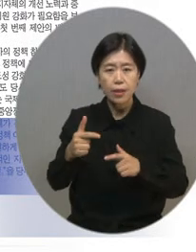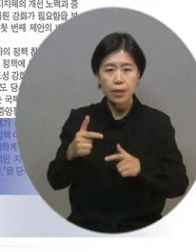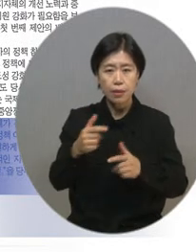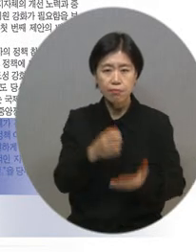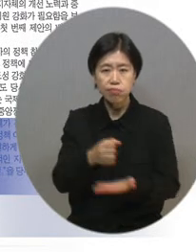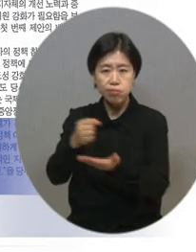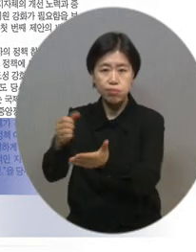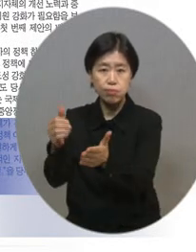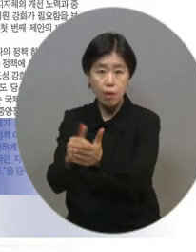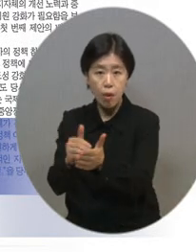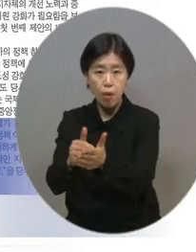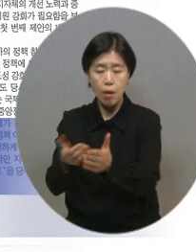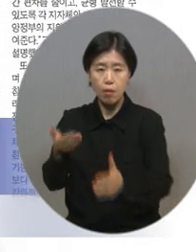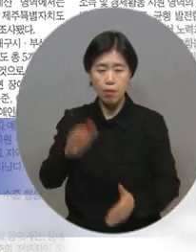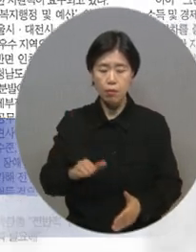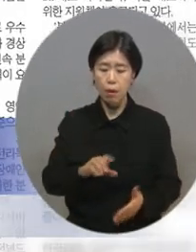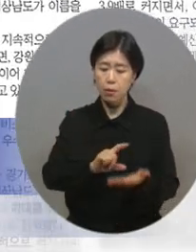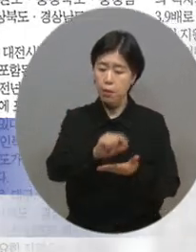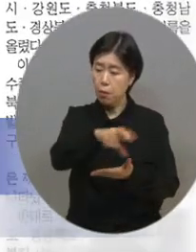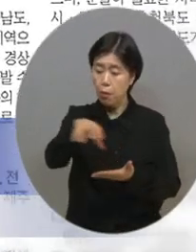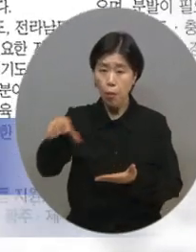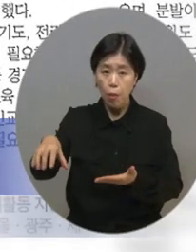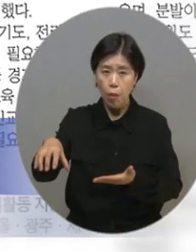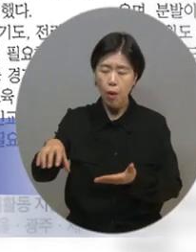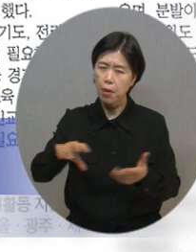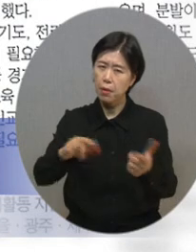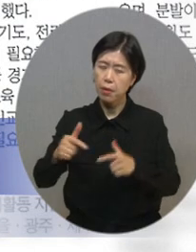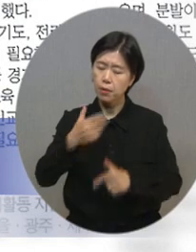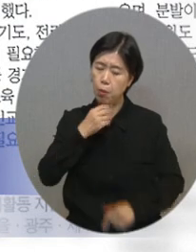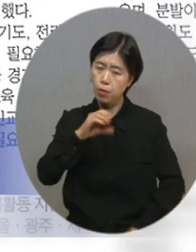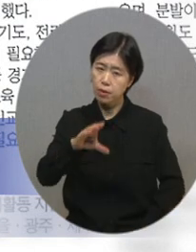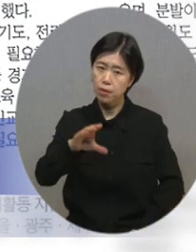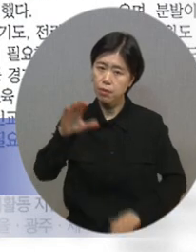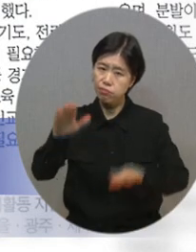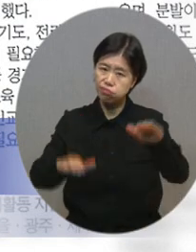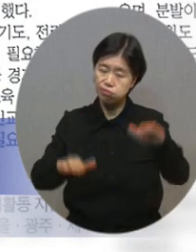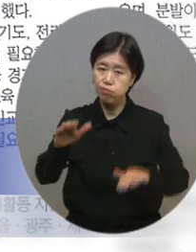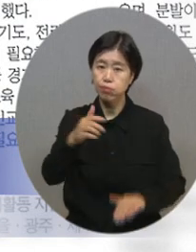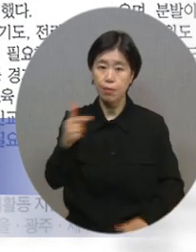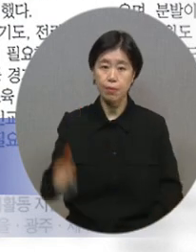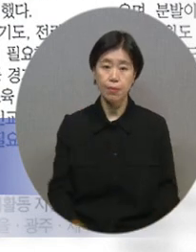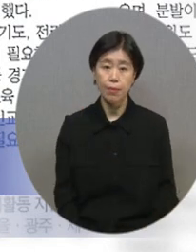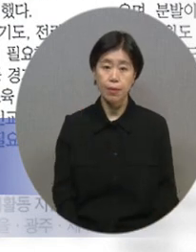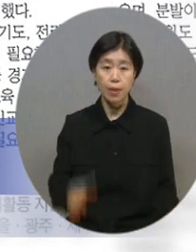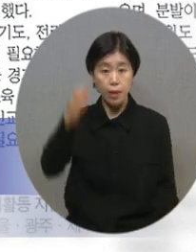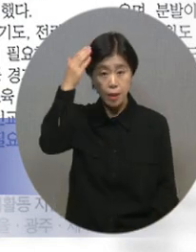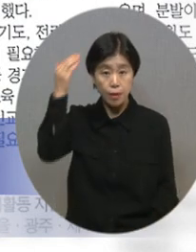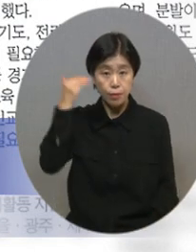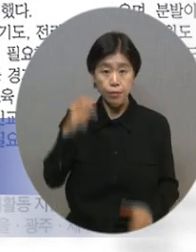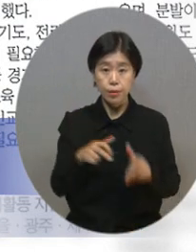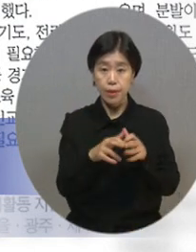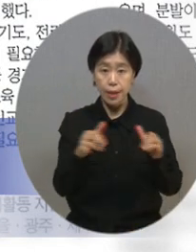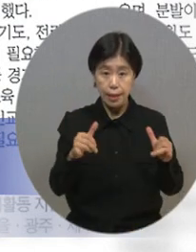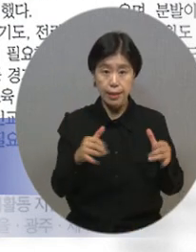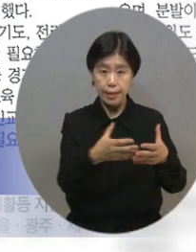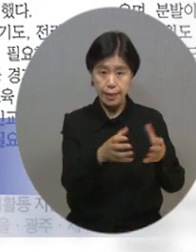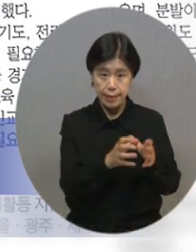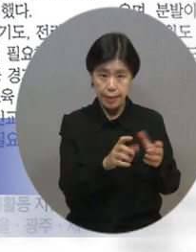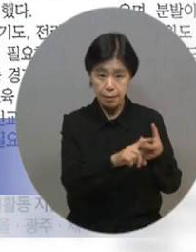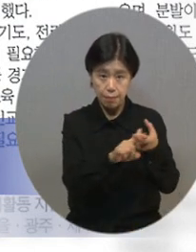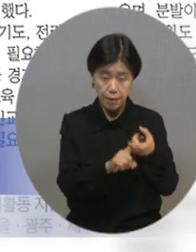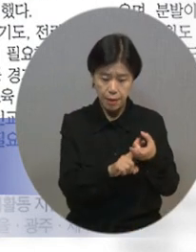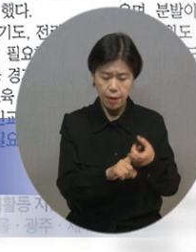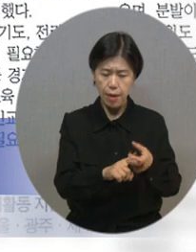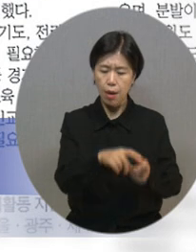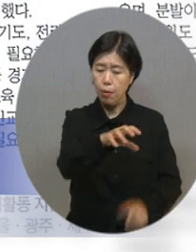지역관 격차는 여전한데요 얼마 전 한국 장애인 단체 총 연맹이 지방 분권화 이후에 지자체간